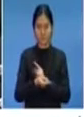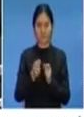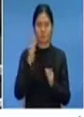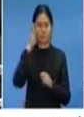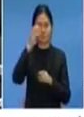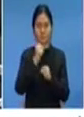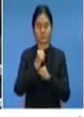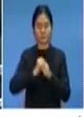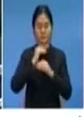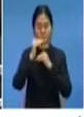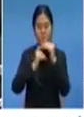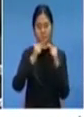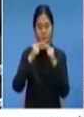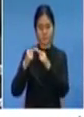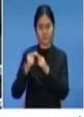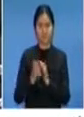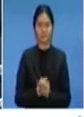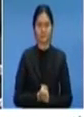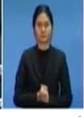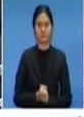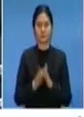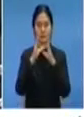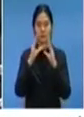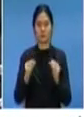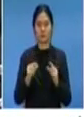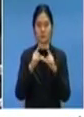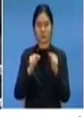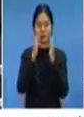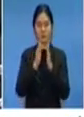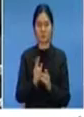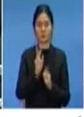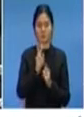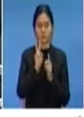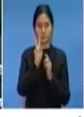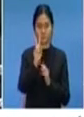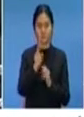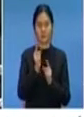การนะครับจะเหลืออีก2ท่านตามรายชื่อที่เสนอม